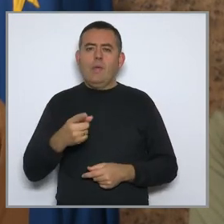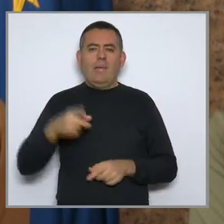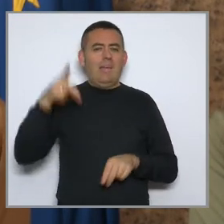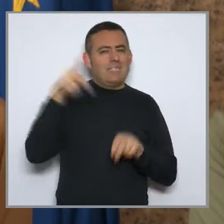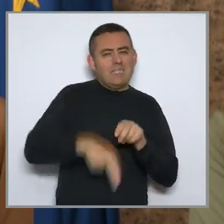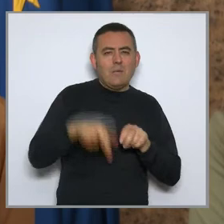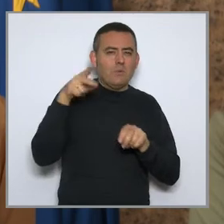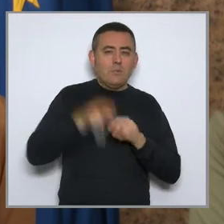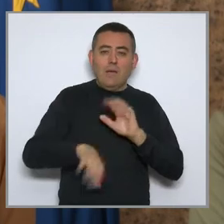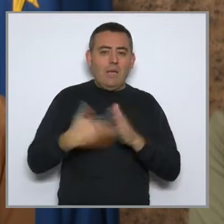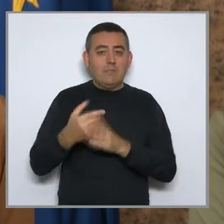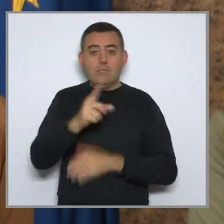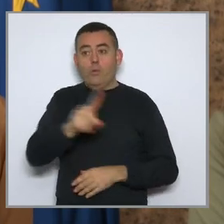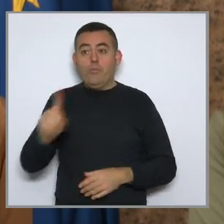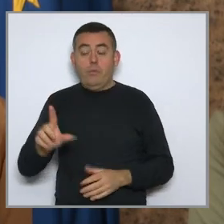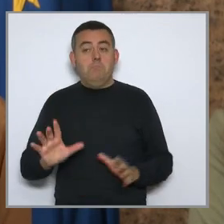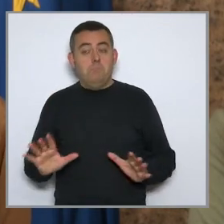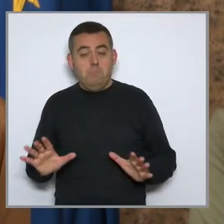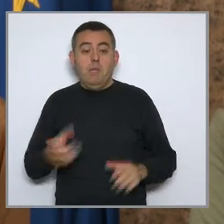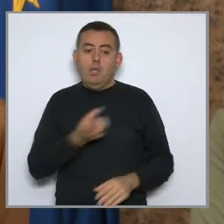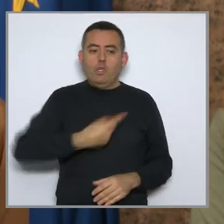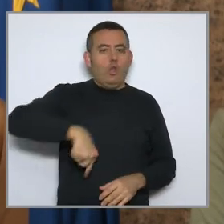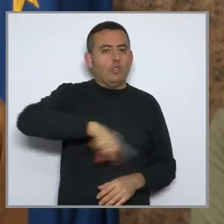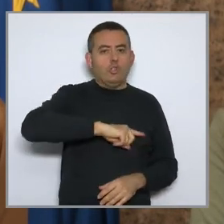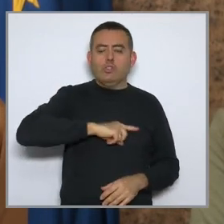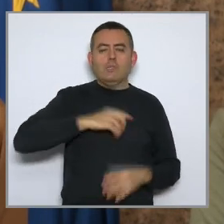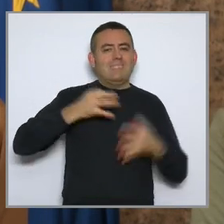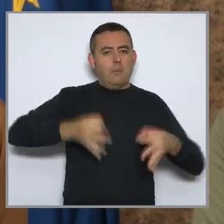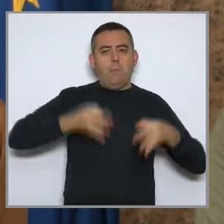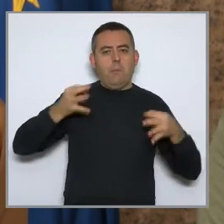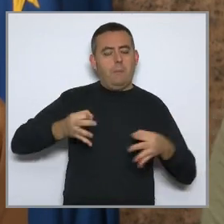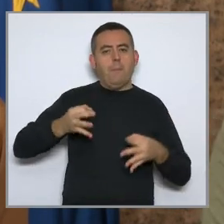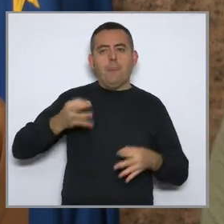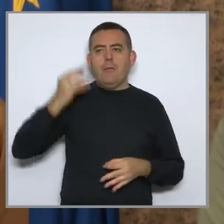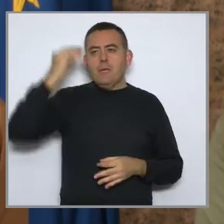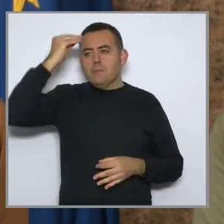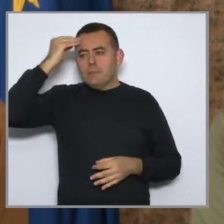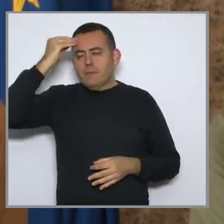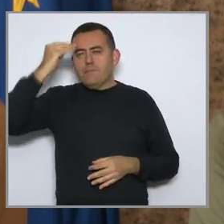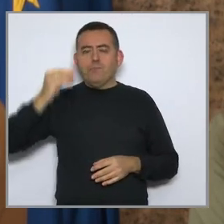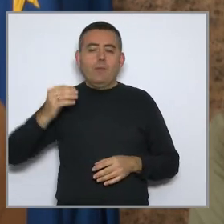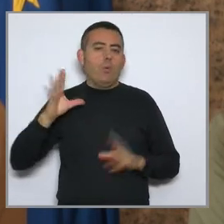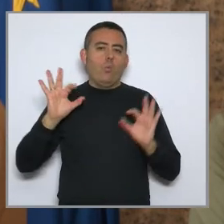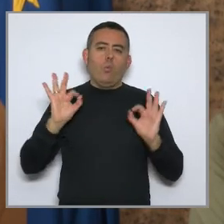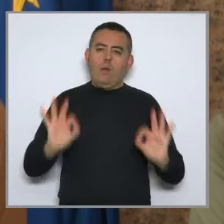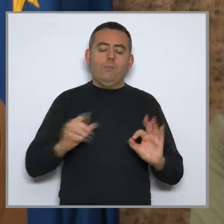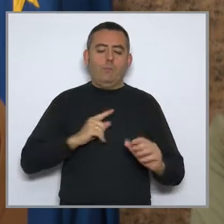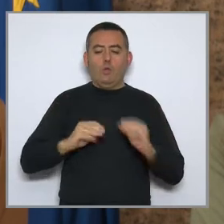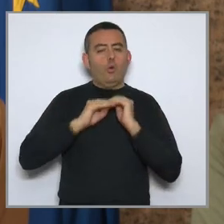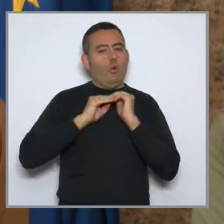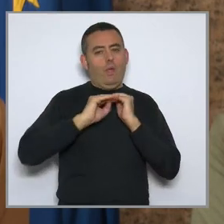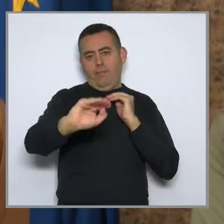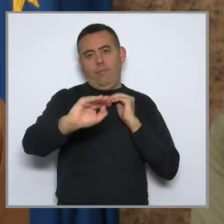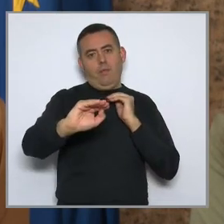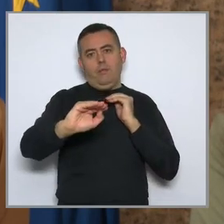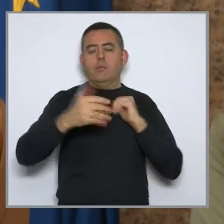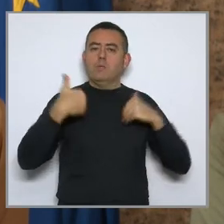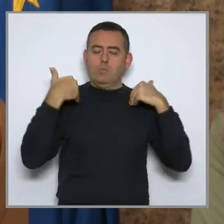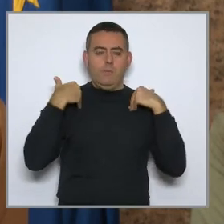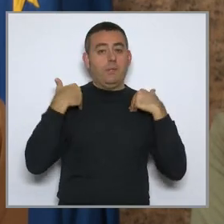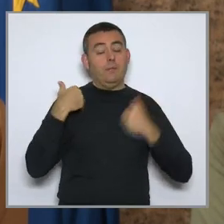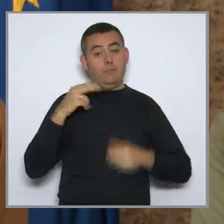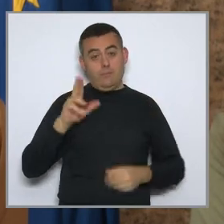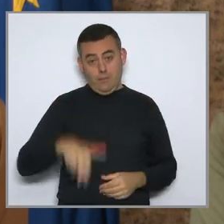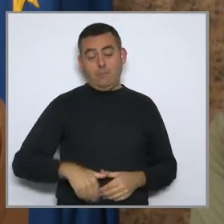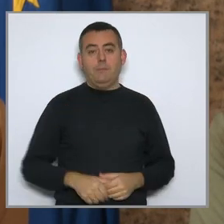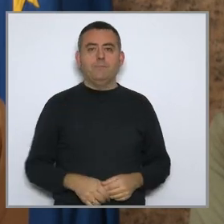tant, nosaltres mantenim una posició de la màxima coherència i serenitat dins de les dificultats, tot i sabent que no hi ha recetari